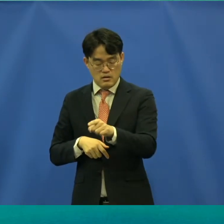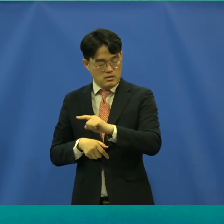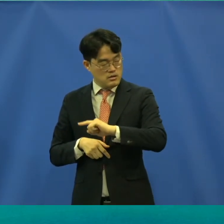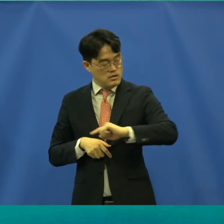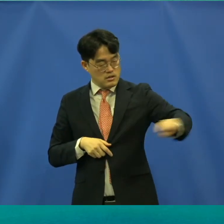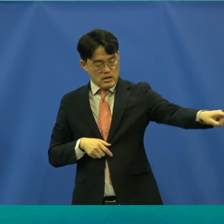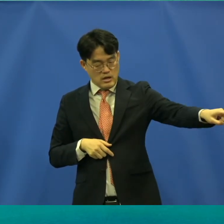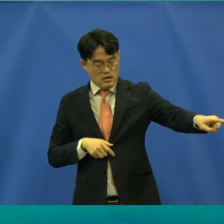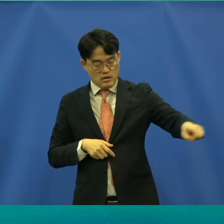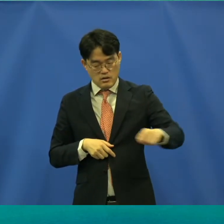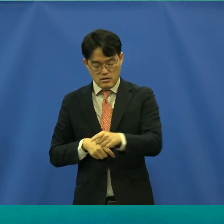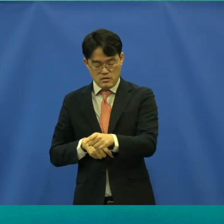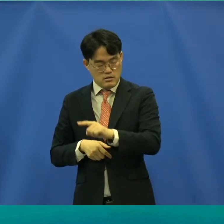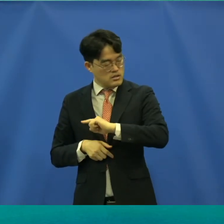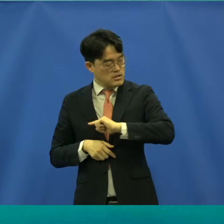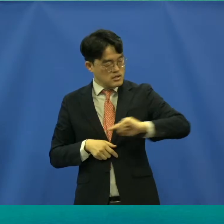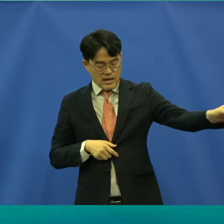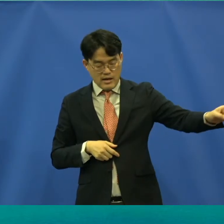혼란스러움이 없는 명령입니다.